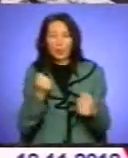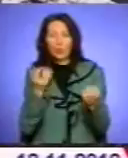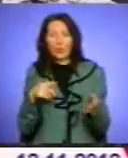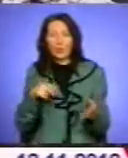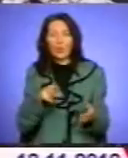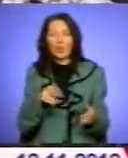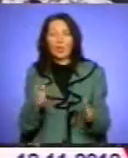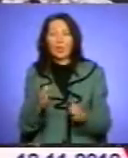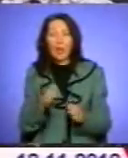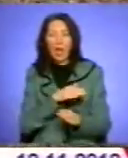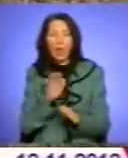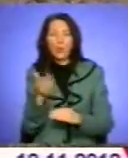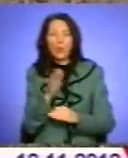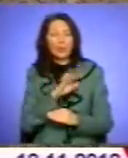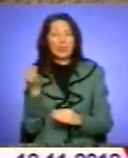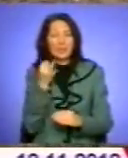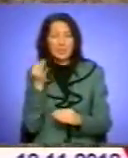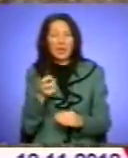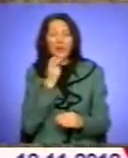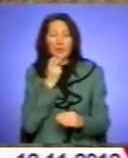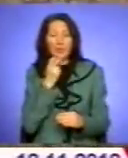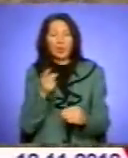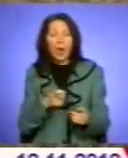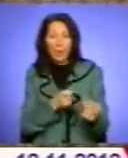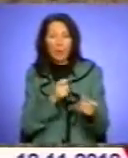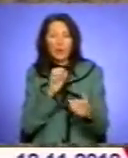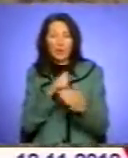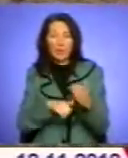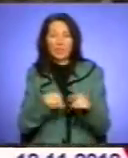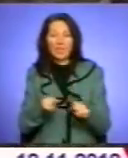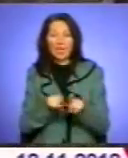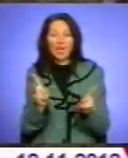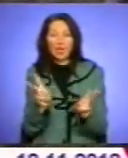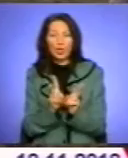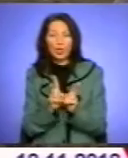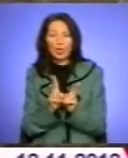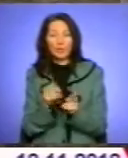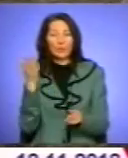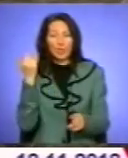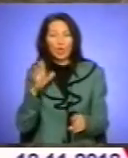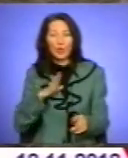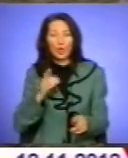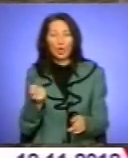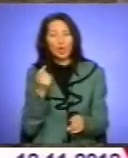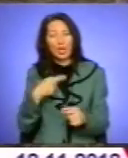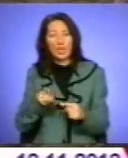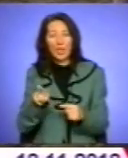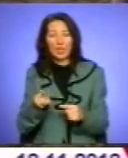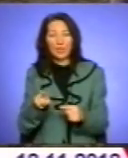не цікаво. І згодьтеся, смішно. Полювання – причина таких зустрічей. Раніше було трошки